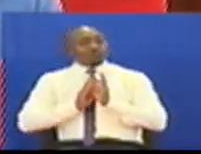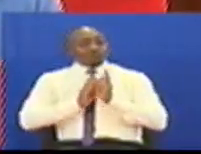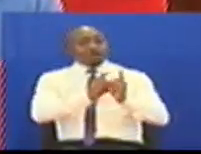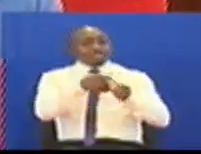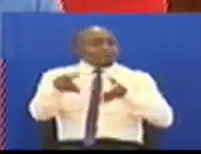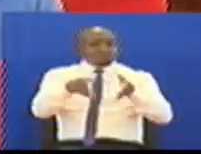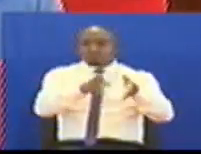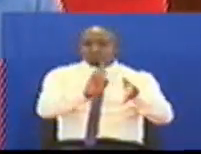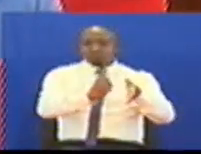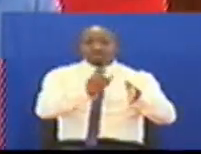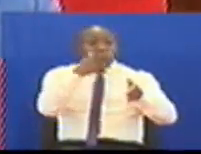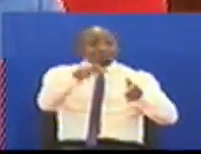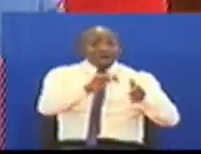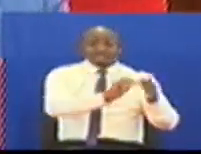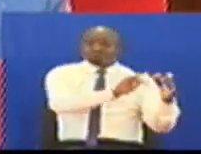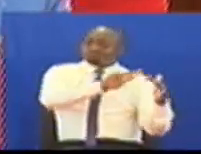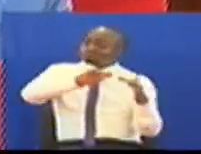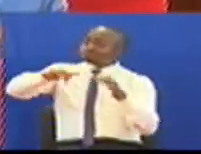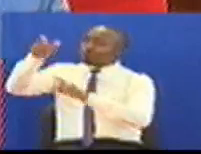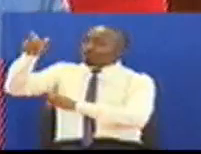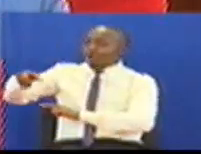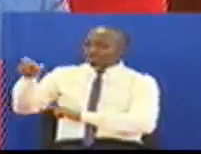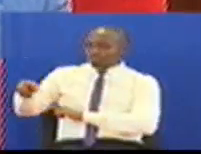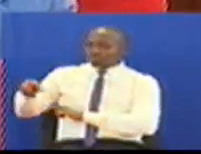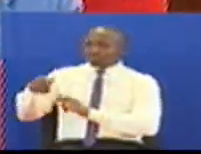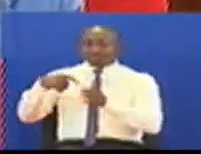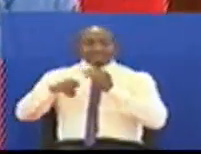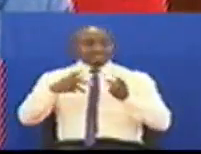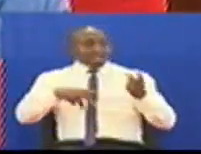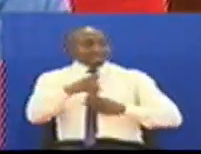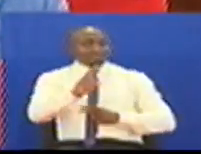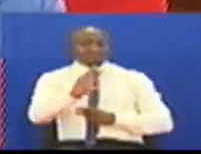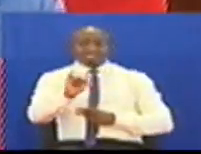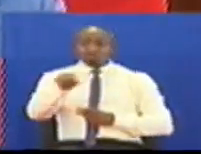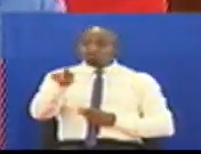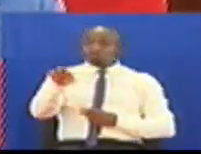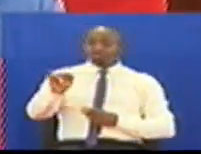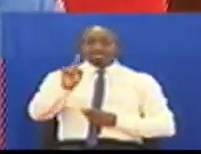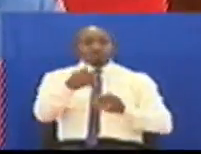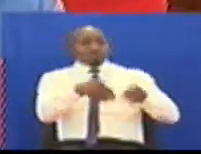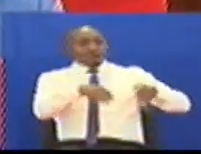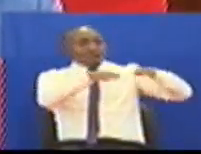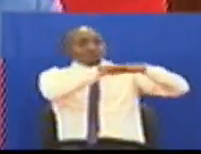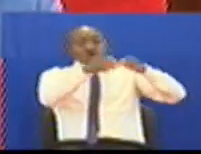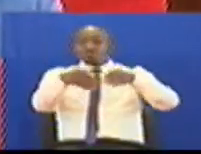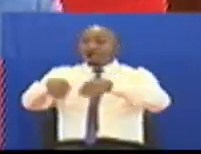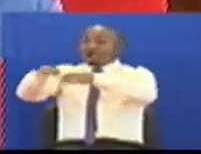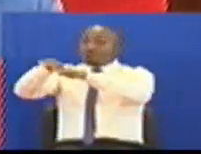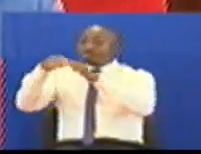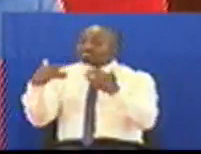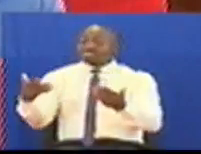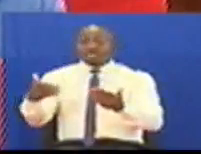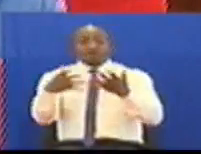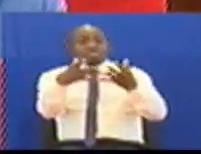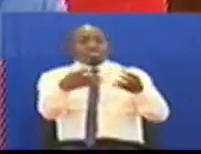maji ndio yanawafuata watu. Katika kata ya Vingunguti kuna makaburi sasa hivi yanaondoka na